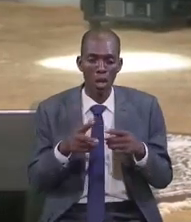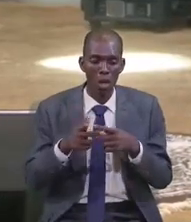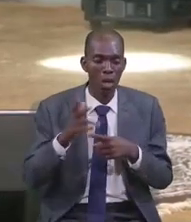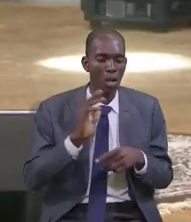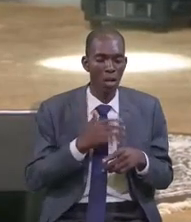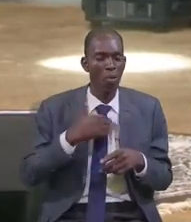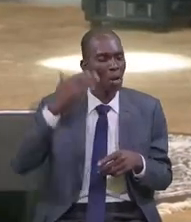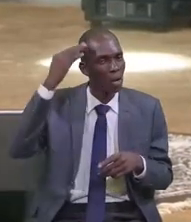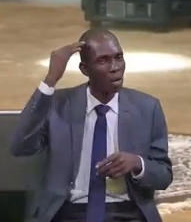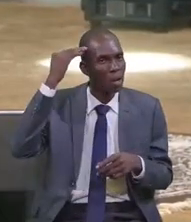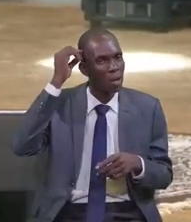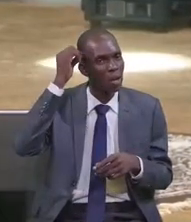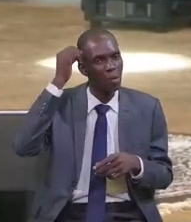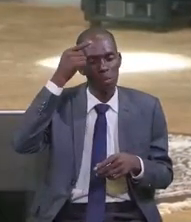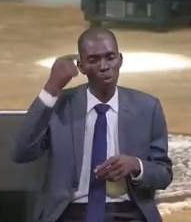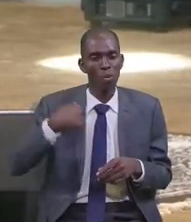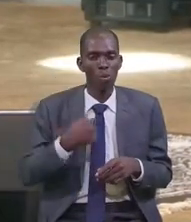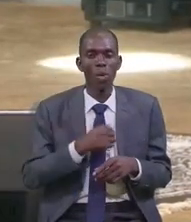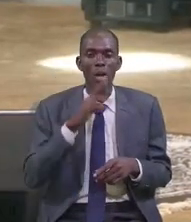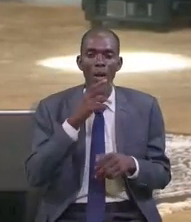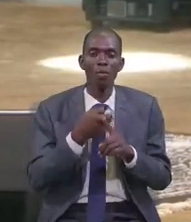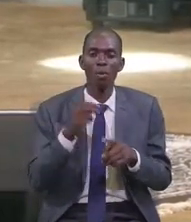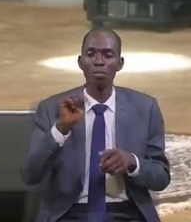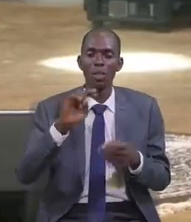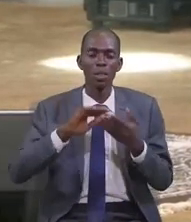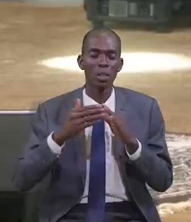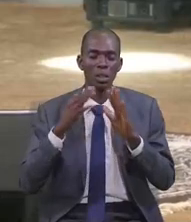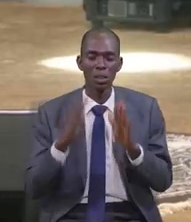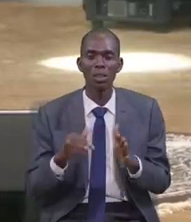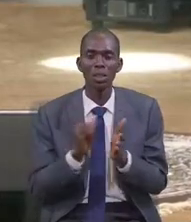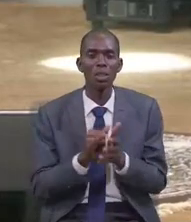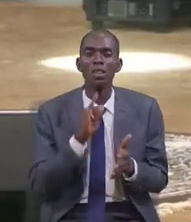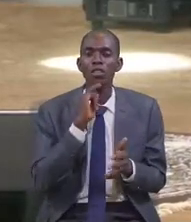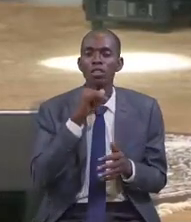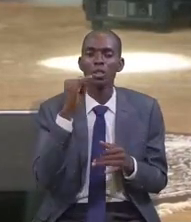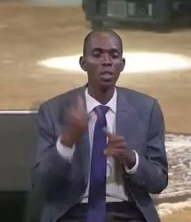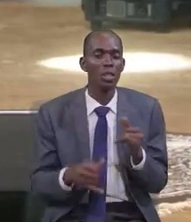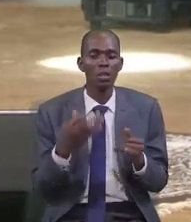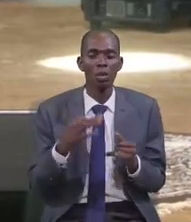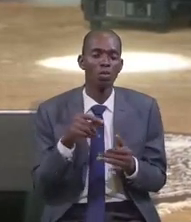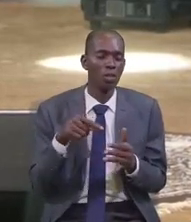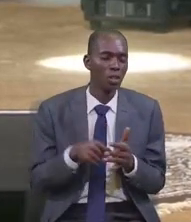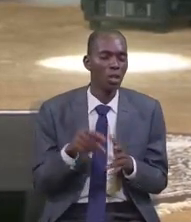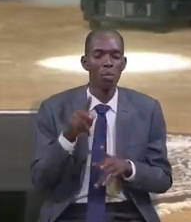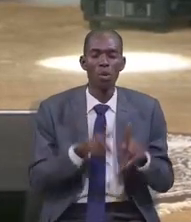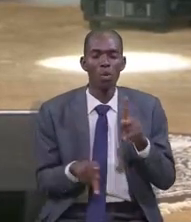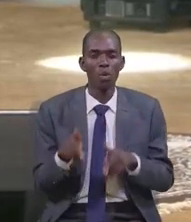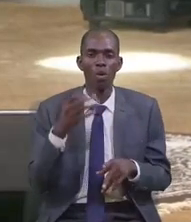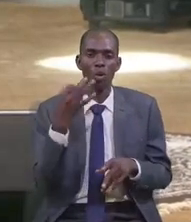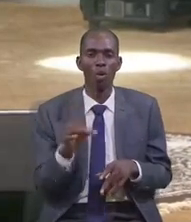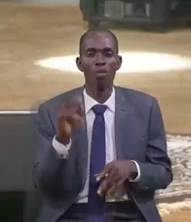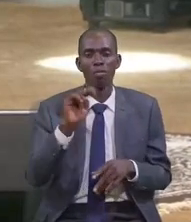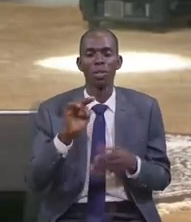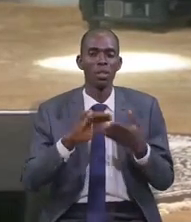parce qu'il est un Nazaréen, ce n'est pas la fin de la vie d'un Nazaréen. Oui, l'apparence n'est pas la fin de